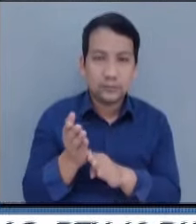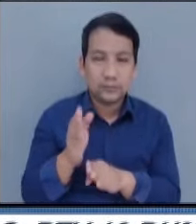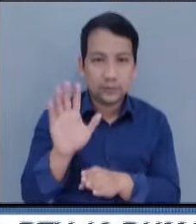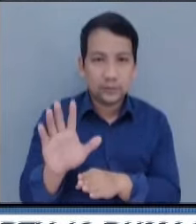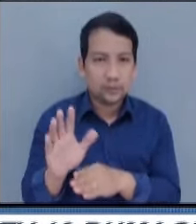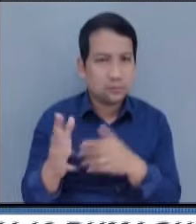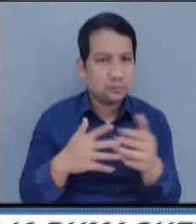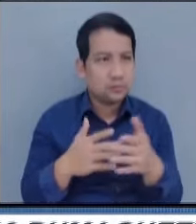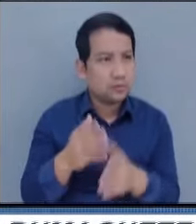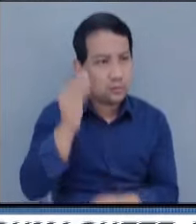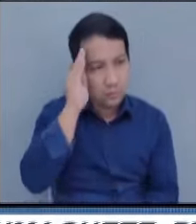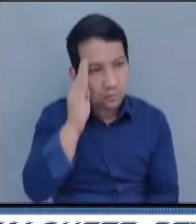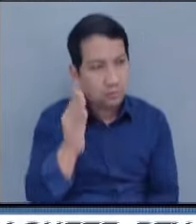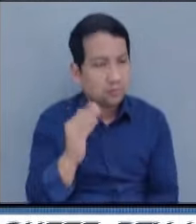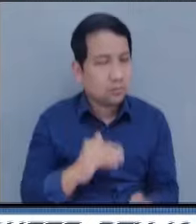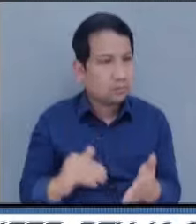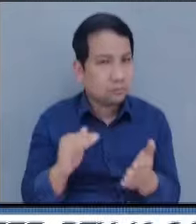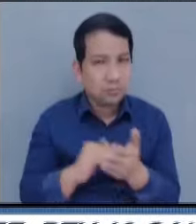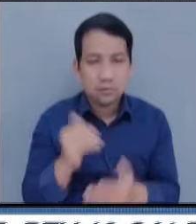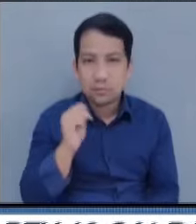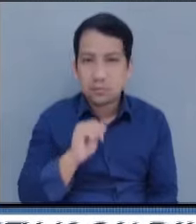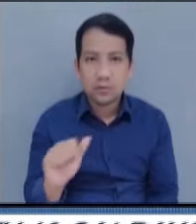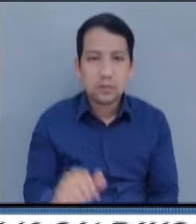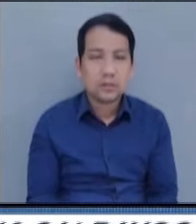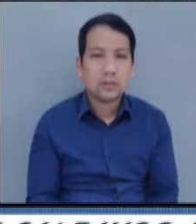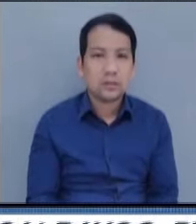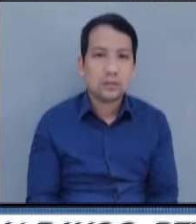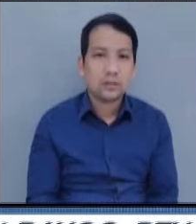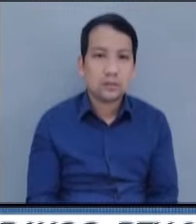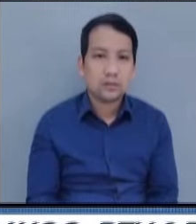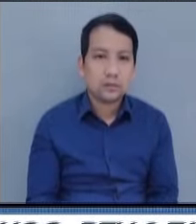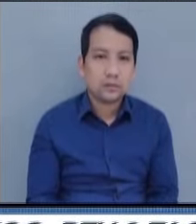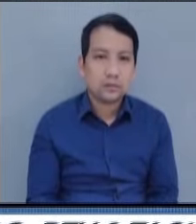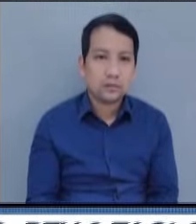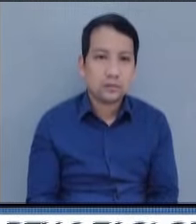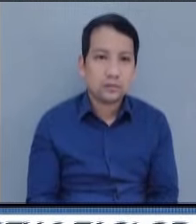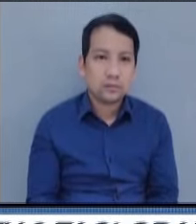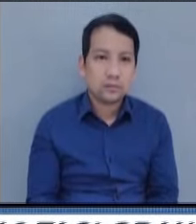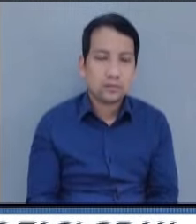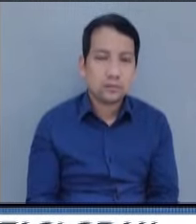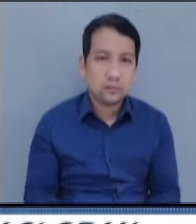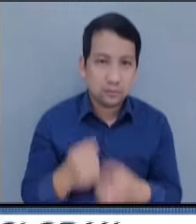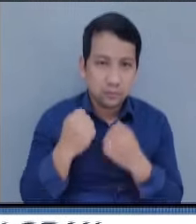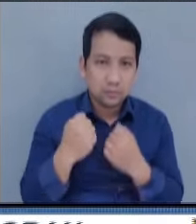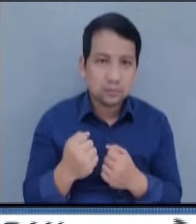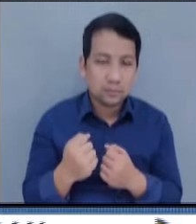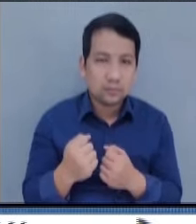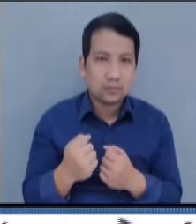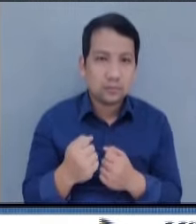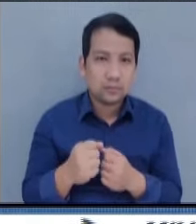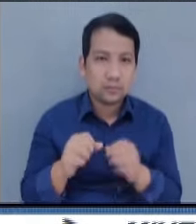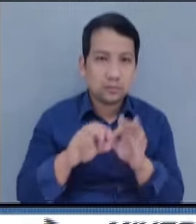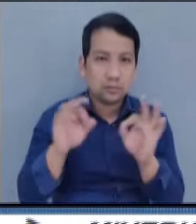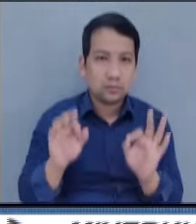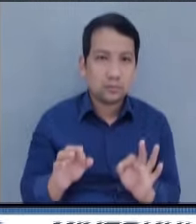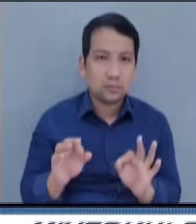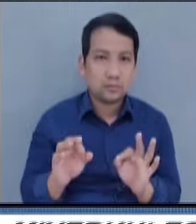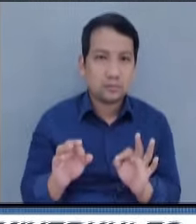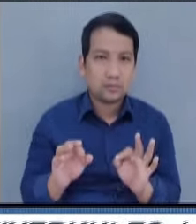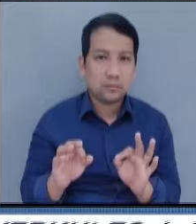or against anyone Uh it is merely a strengthening or formalization and